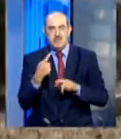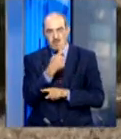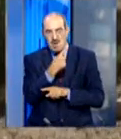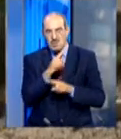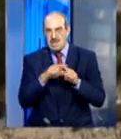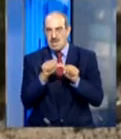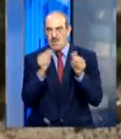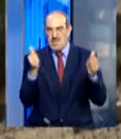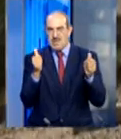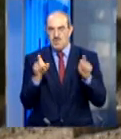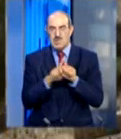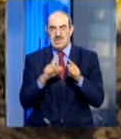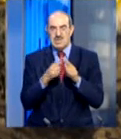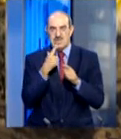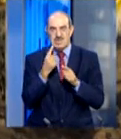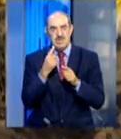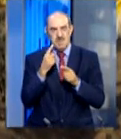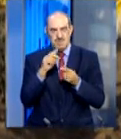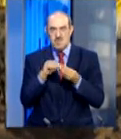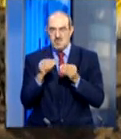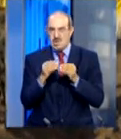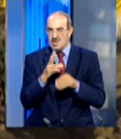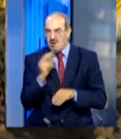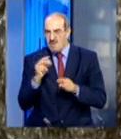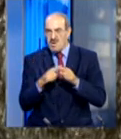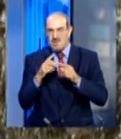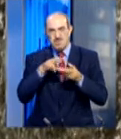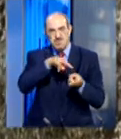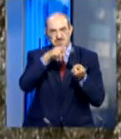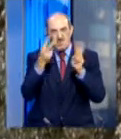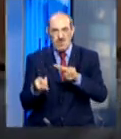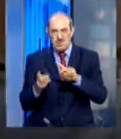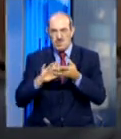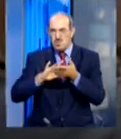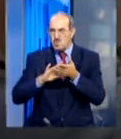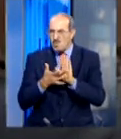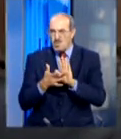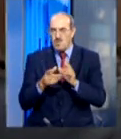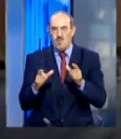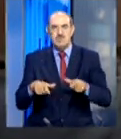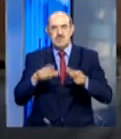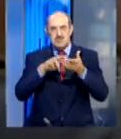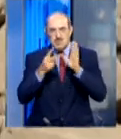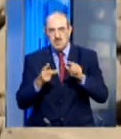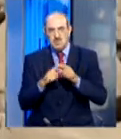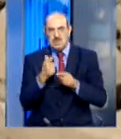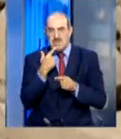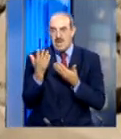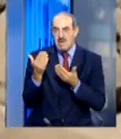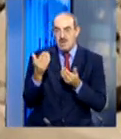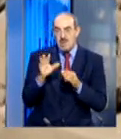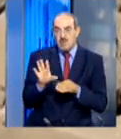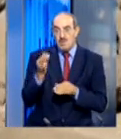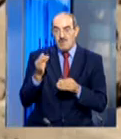والمعزولة التي سجلت بها أضرار جسيمة وانهيار كامل للبنى التحتية، مع تضاؤل الأمال في العثور